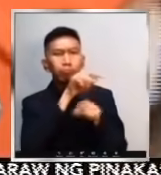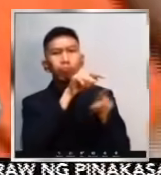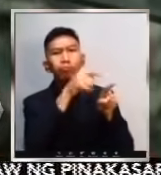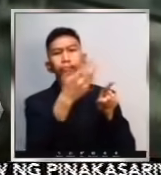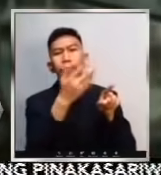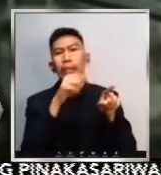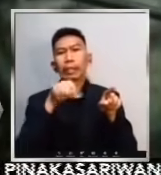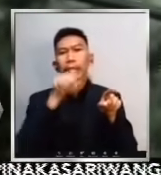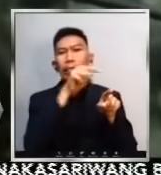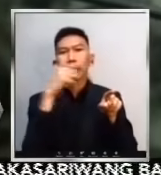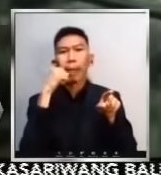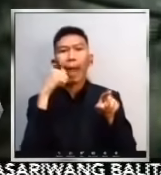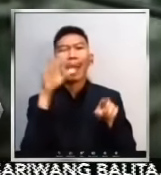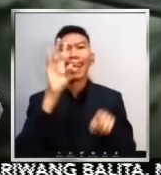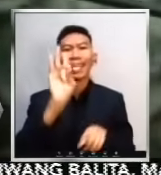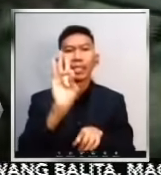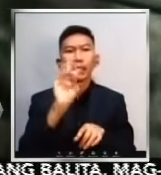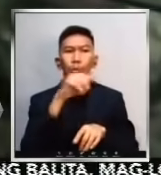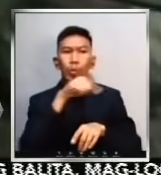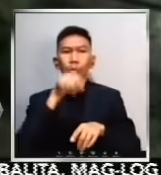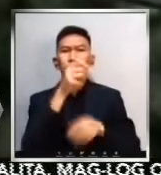therapist.